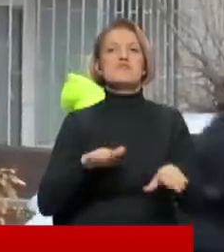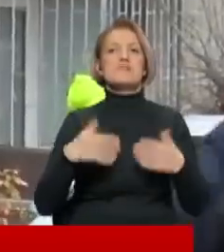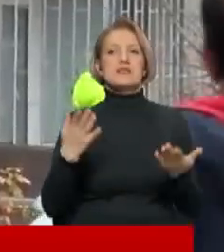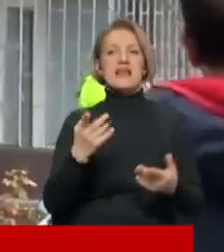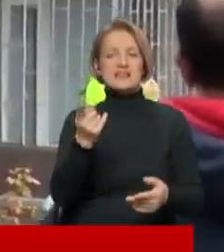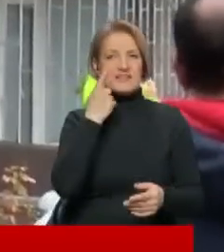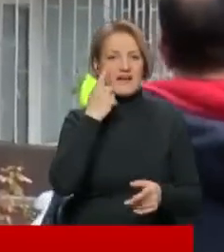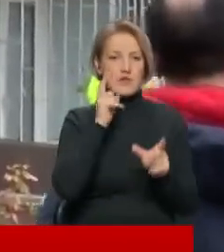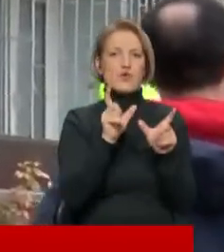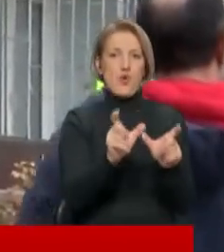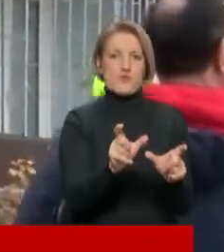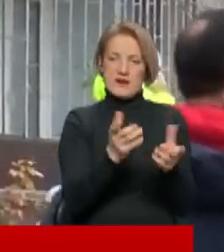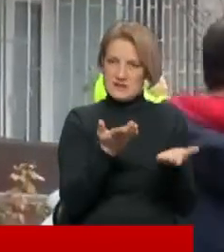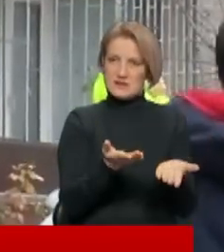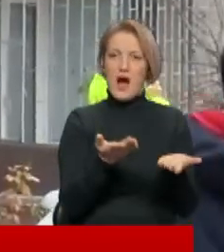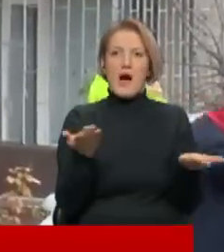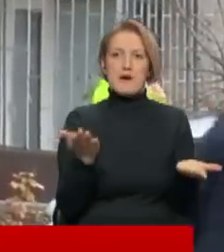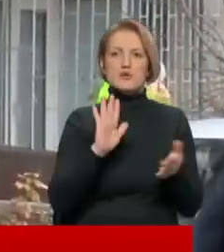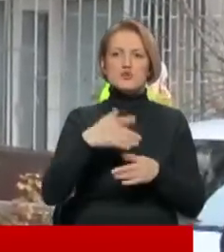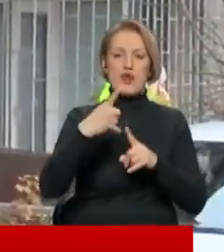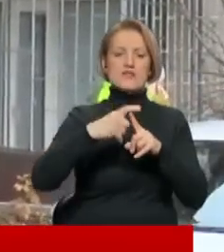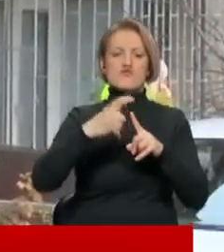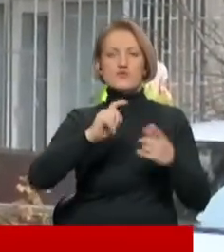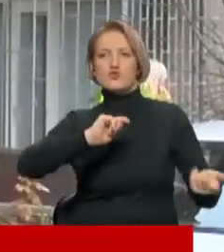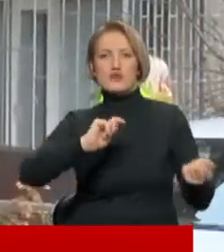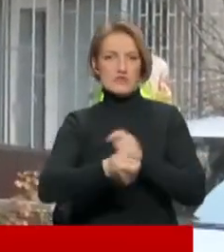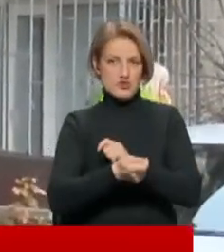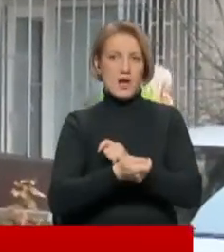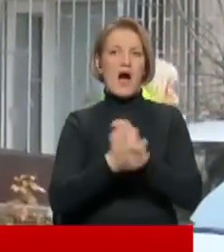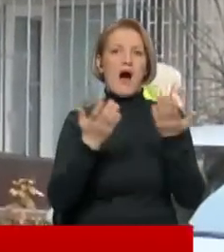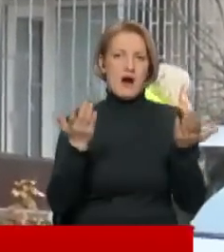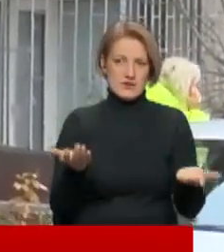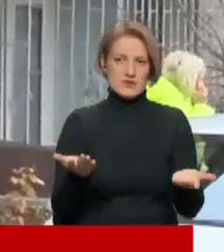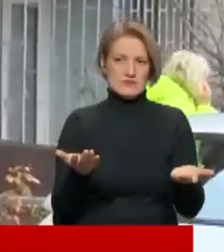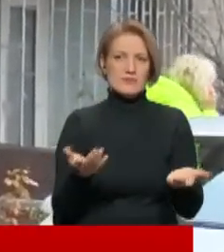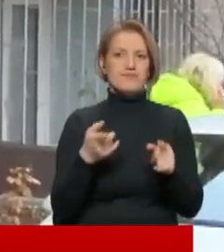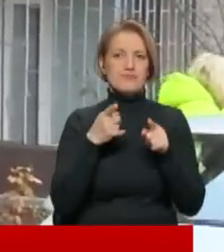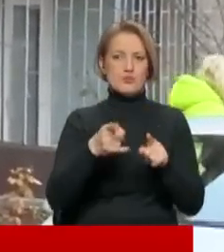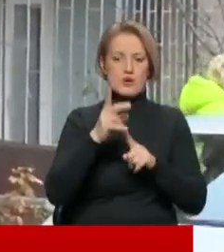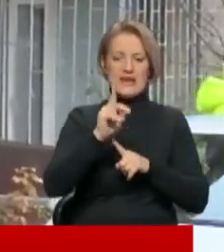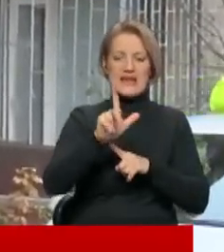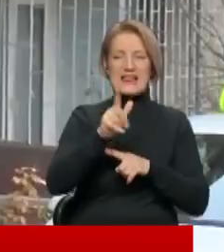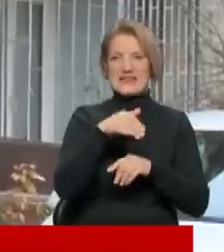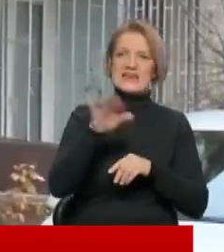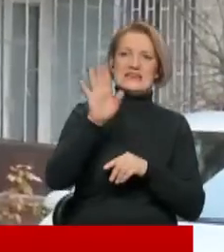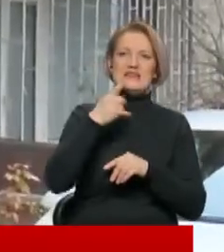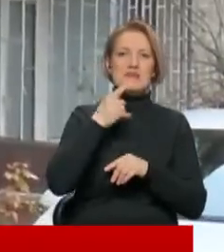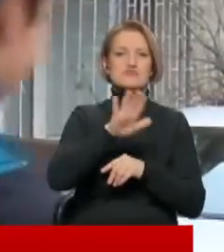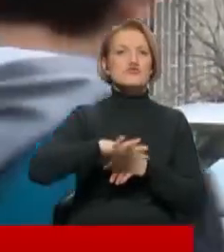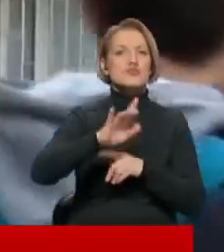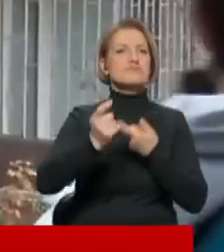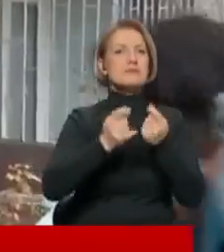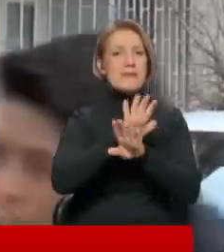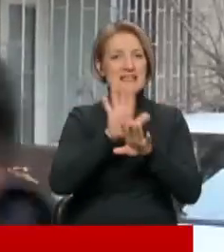devlet tarafından koruma altındaydı sonra kimliği değiştirildi Ancak bu ilden gidin denildi bütün bu